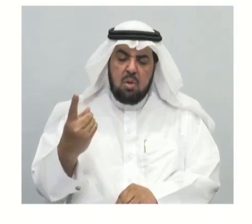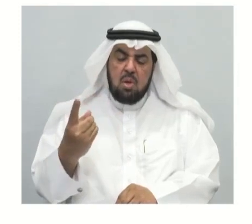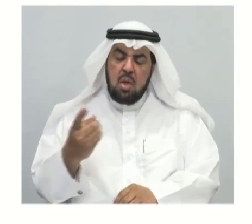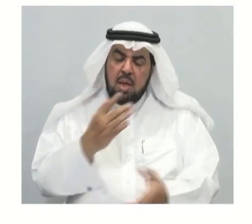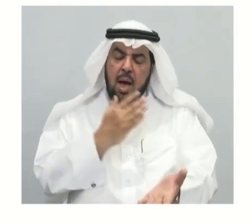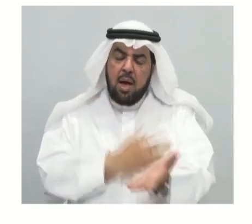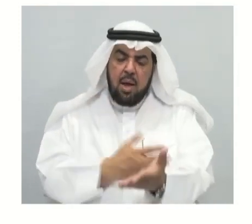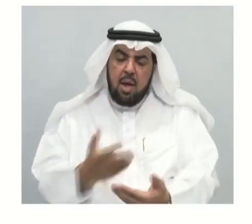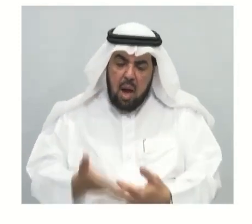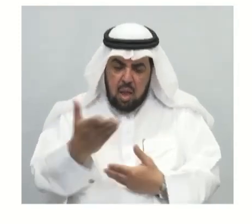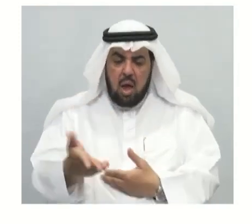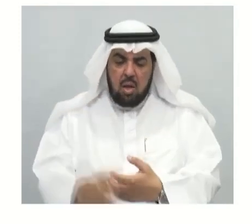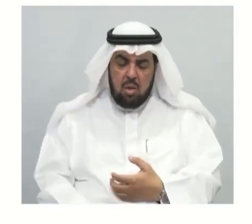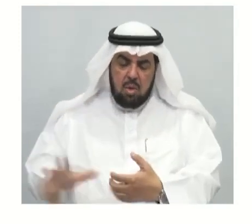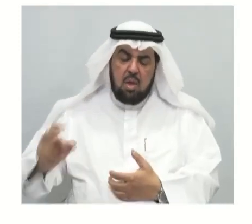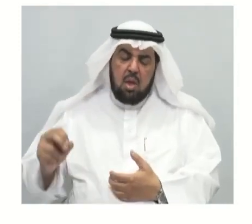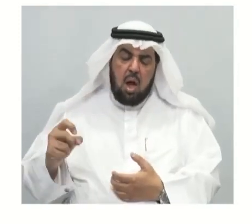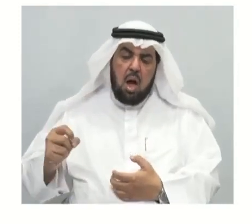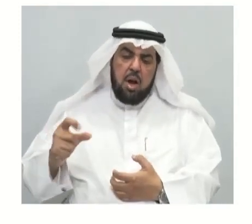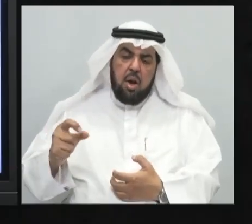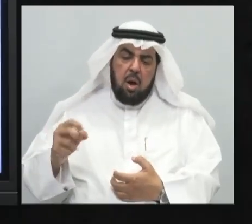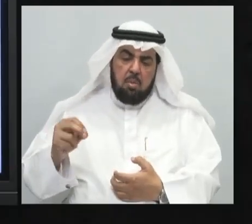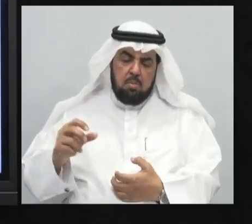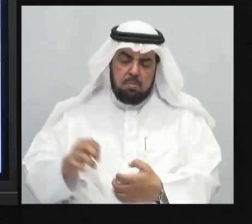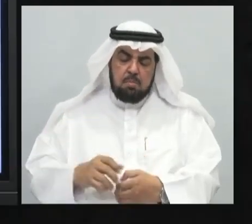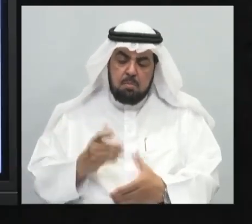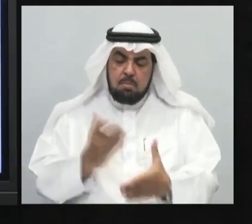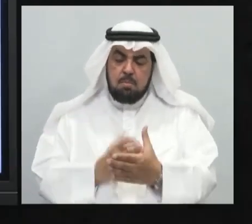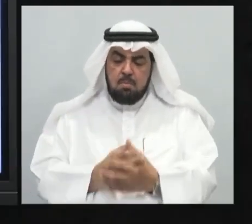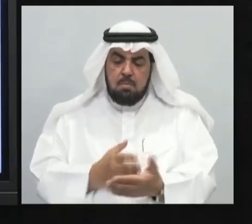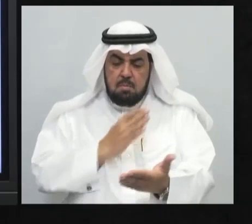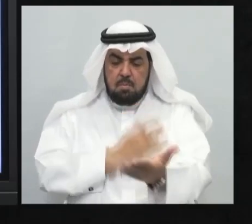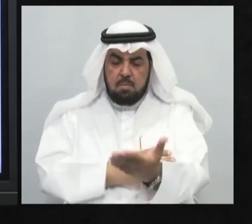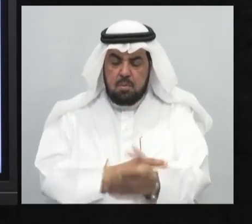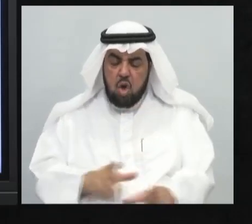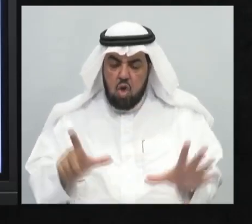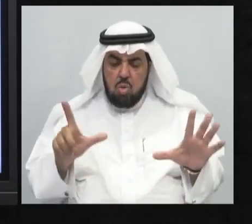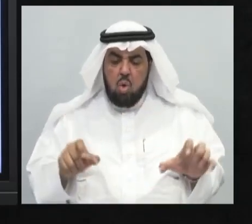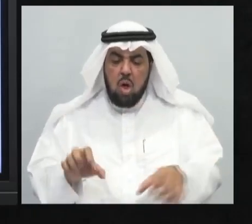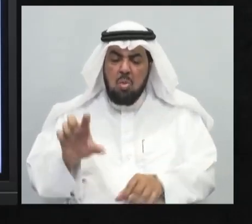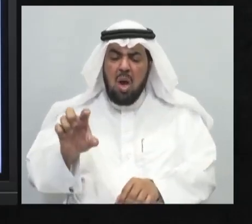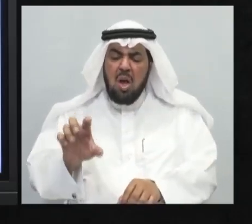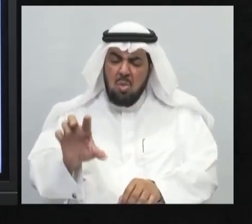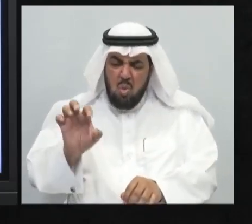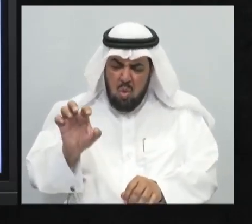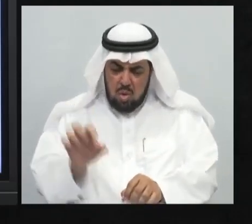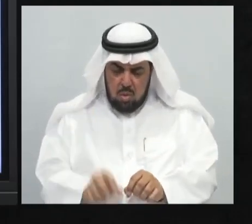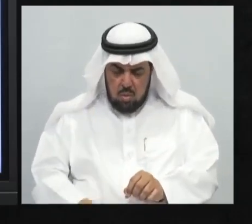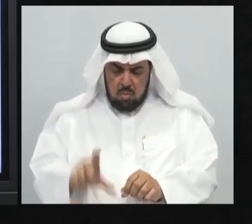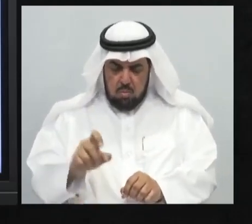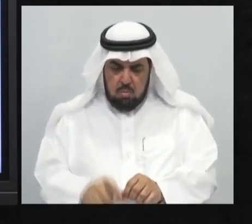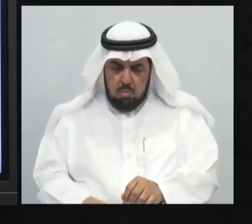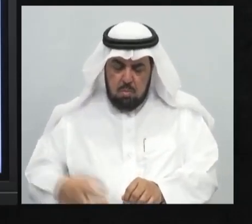التقدم تقارير التقدم التي تكون تقرير اسبوعي يقدم بملخص وموجز